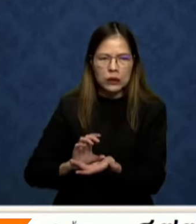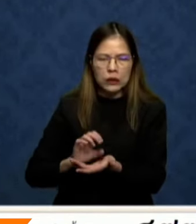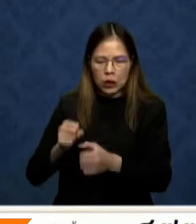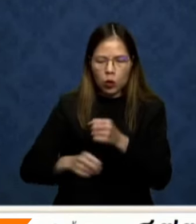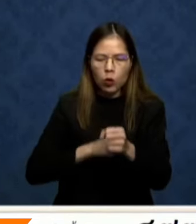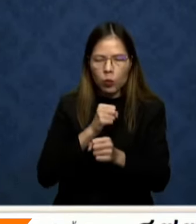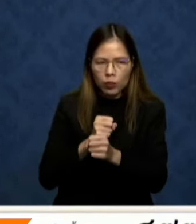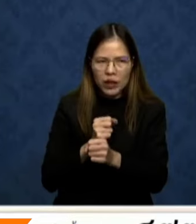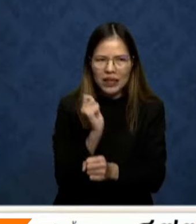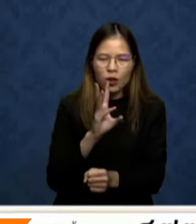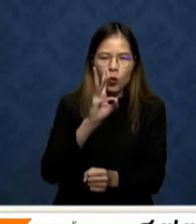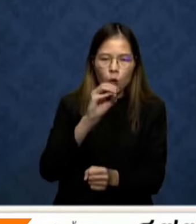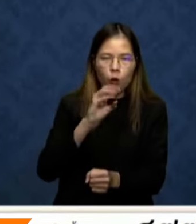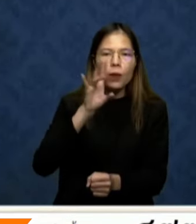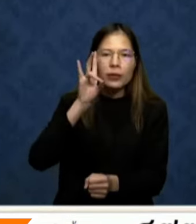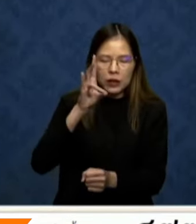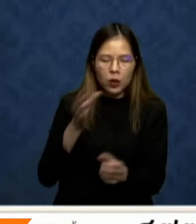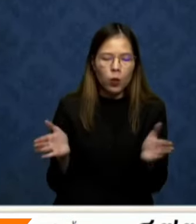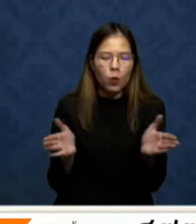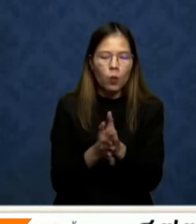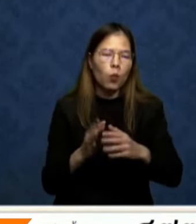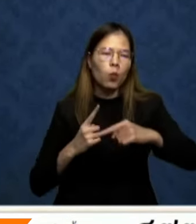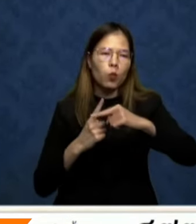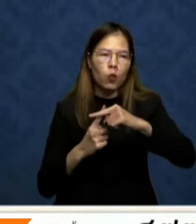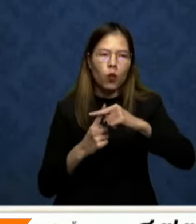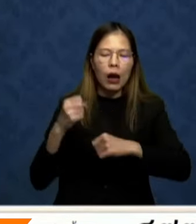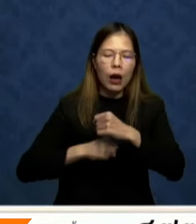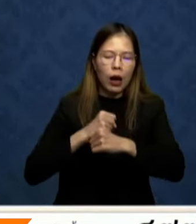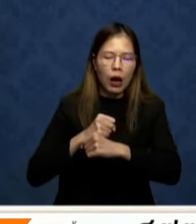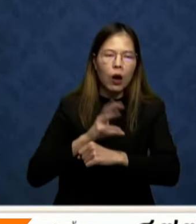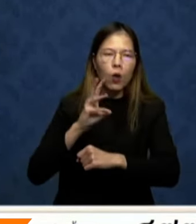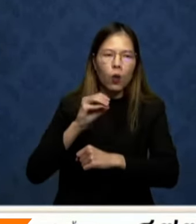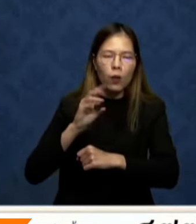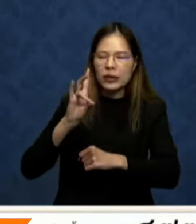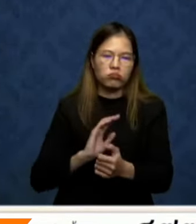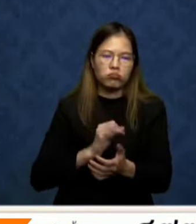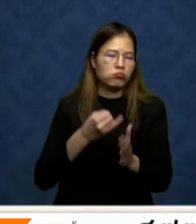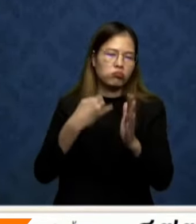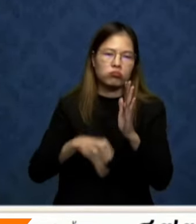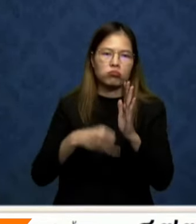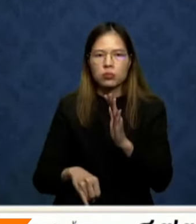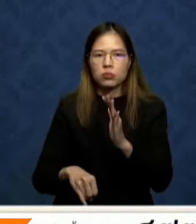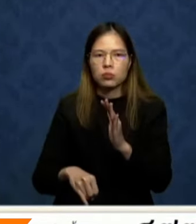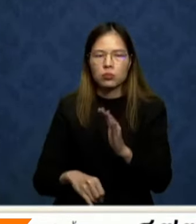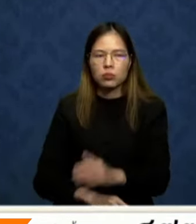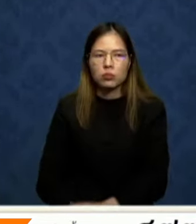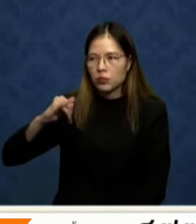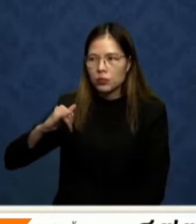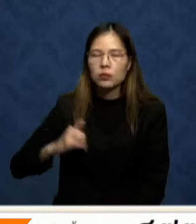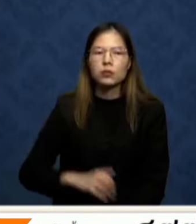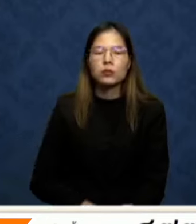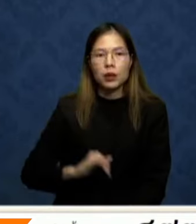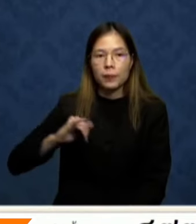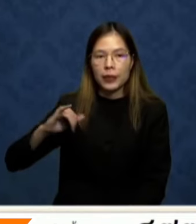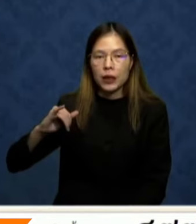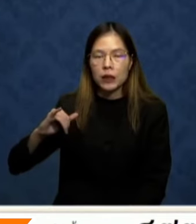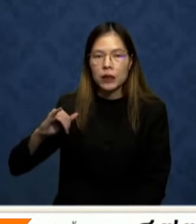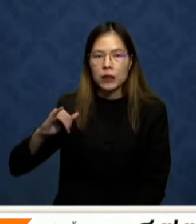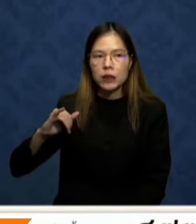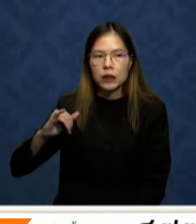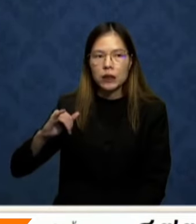งบประมาณรายจ่ายปี67บวกกับงบประมาณรายจ่ายเพิ่มเติมปี67จะผิดเพี้ยนแล้วก็อาจจะ